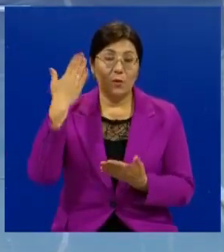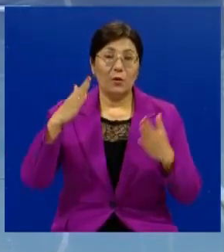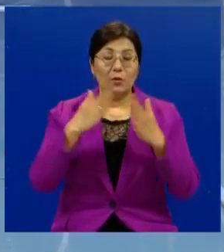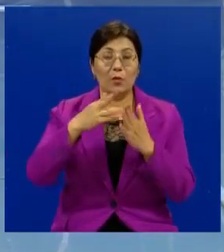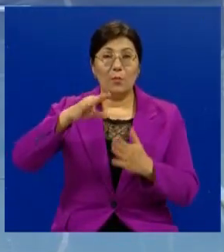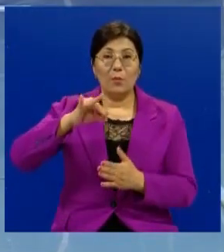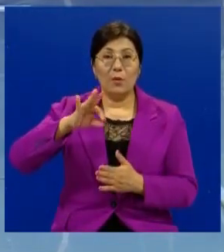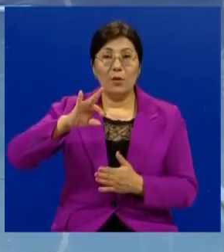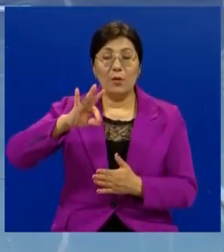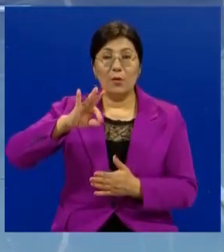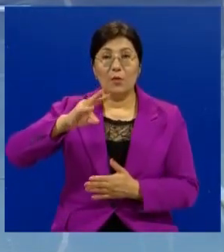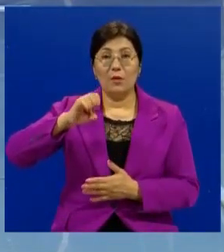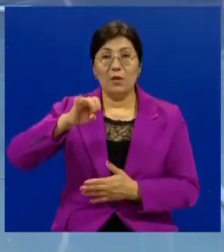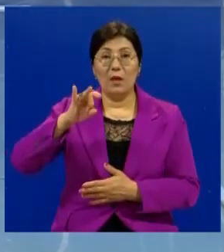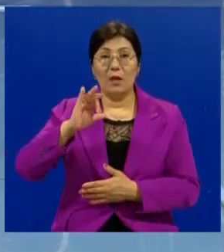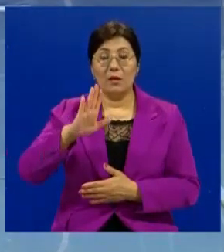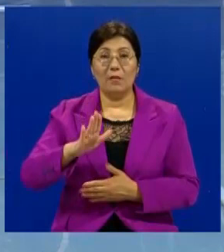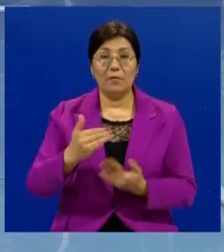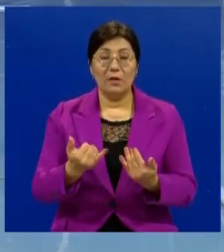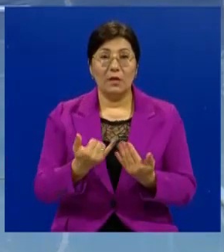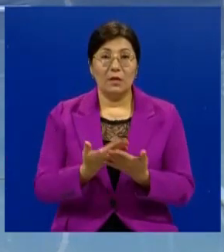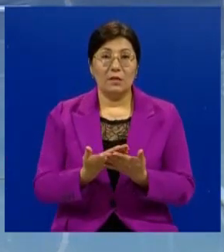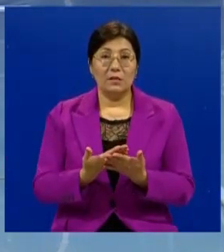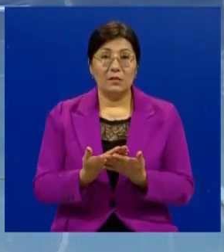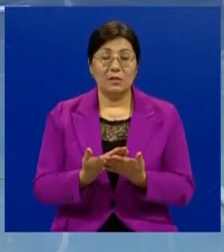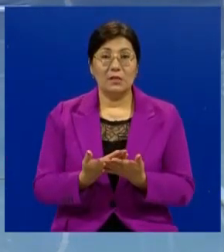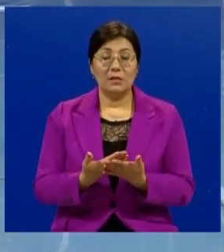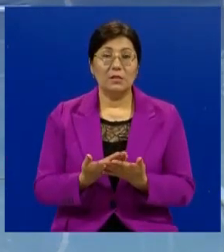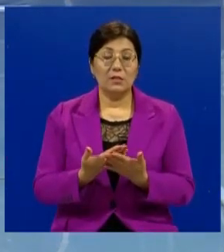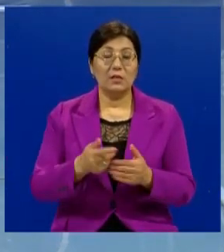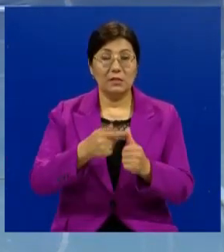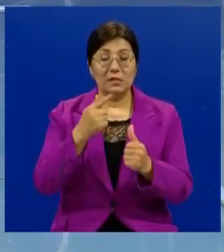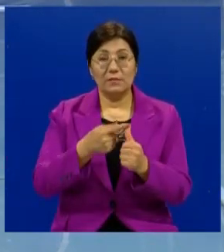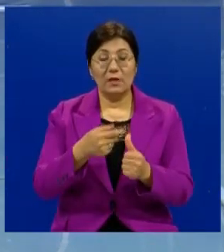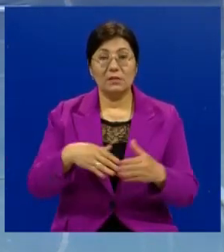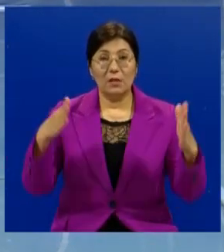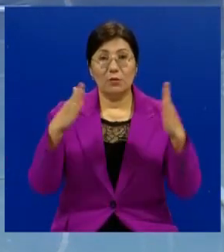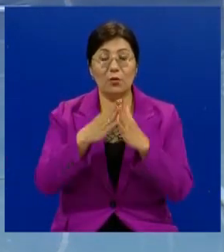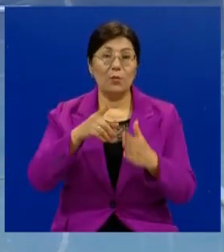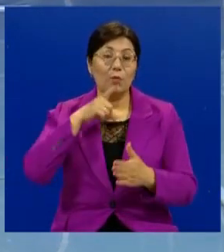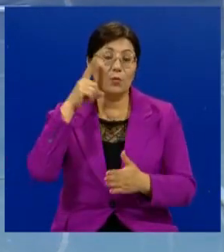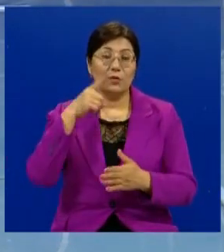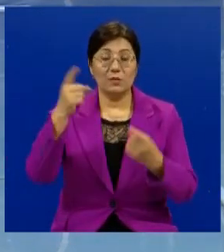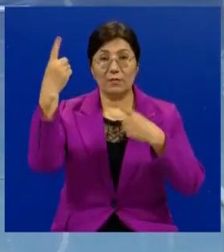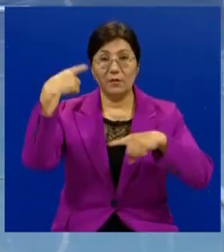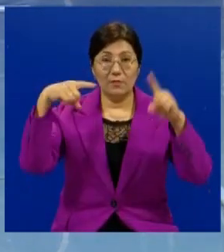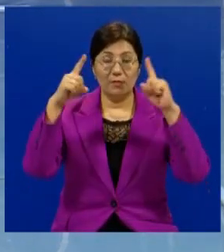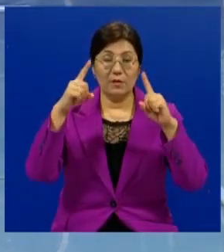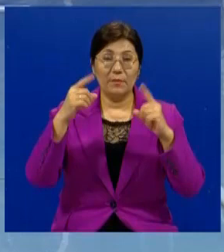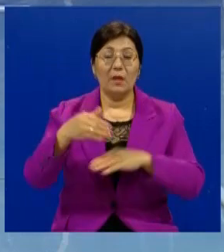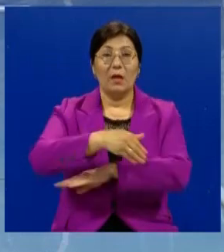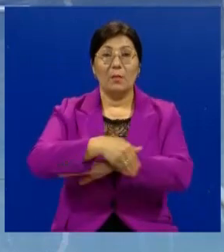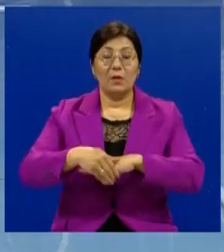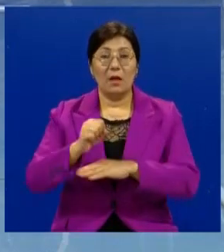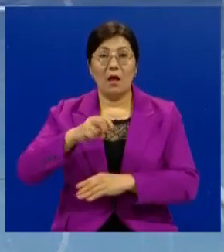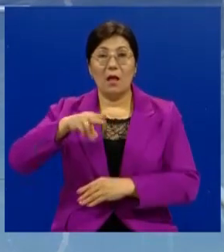он называется, кажется, юношеского творчества или что-то такое. В общем, угол Алтынсарина и Жанғожа